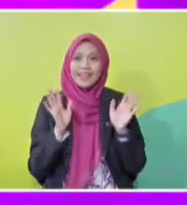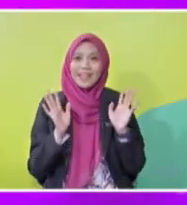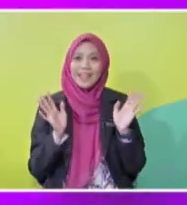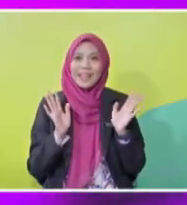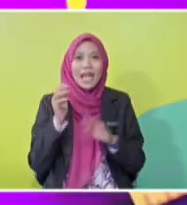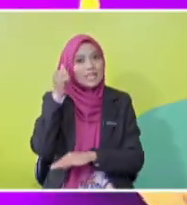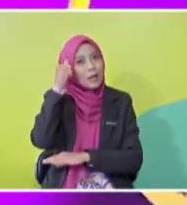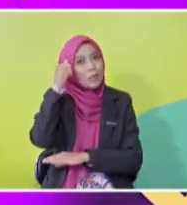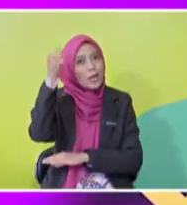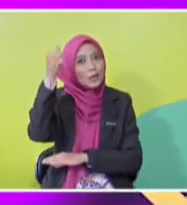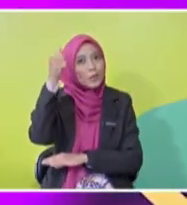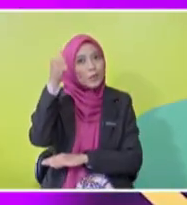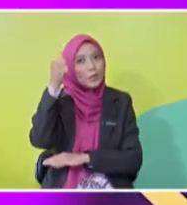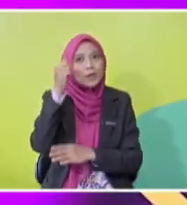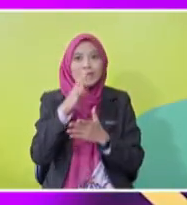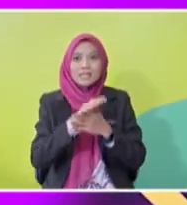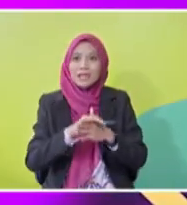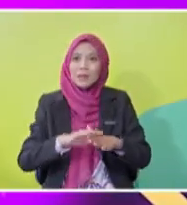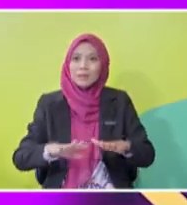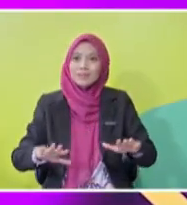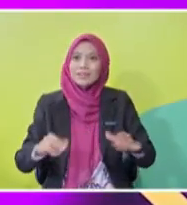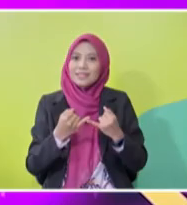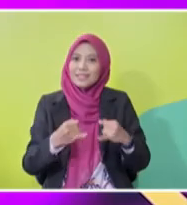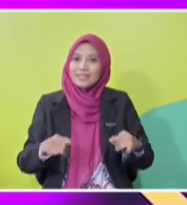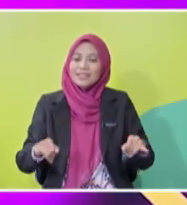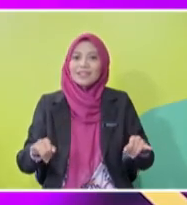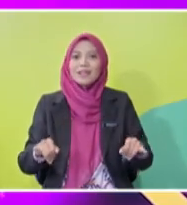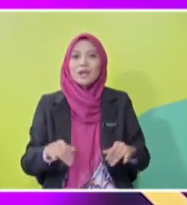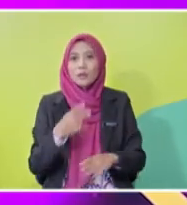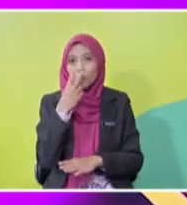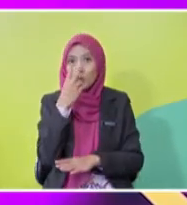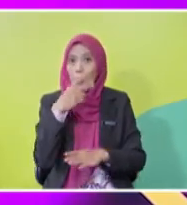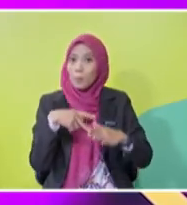Assalamualaikum salam sejahtera kepada semua yang sedang menyaksikan